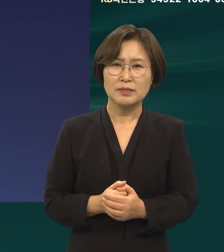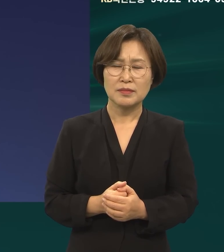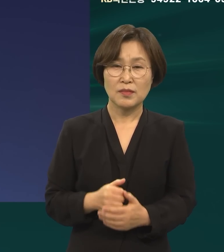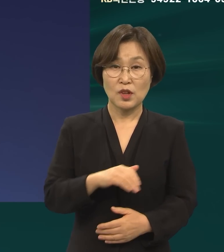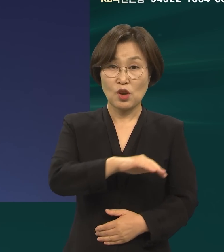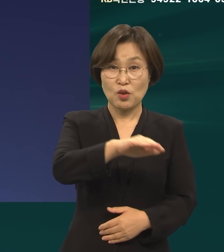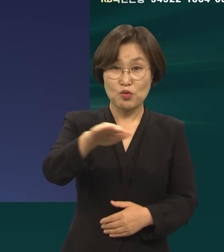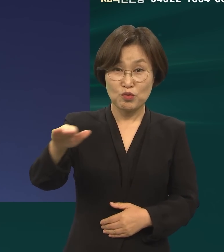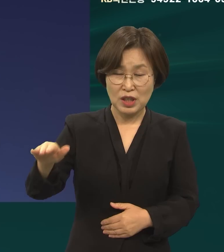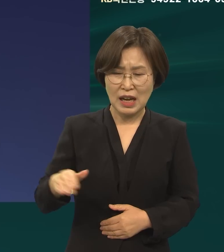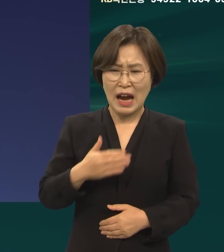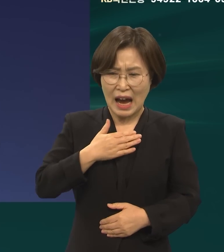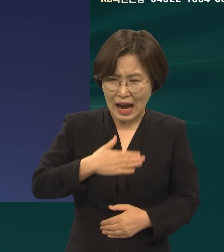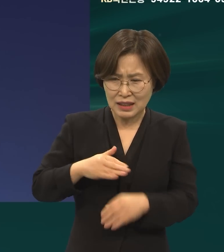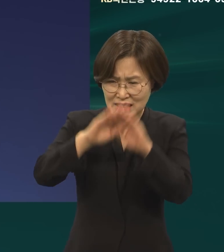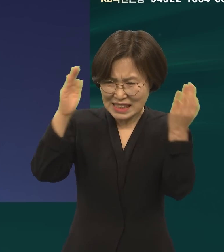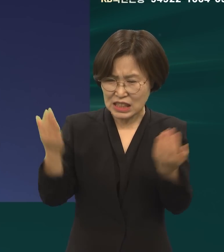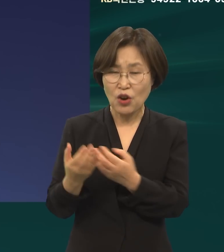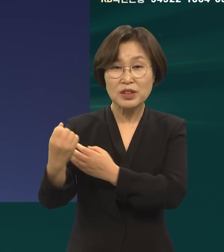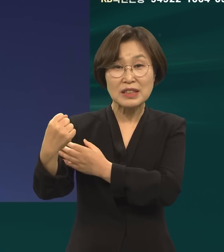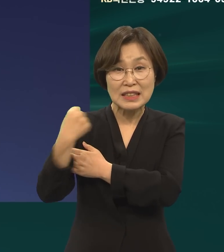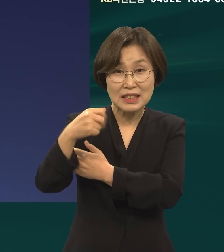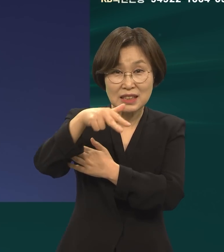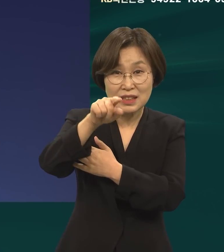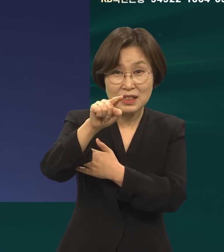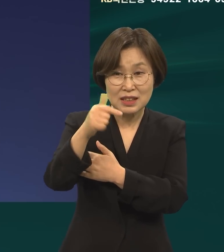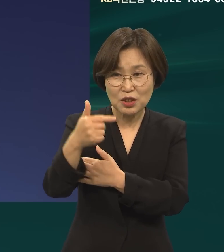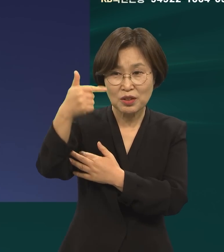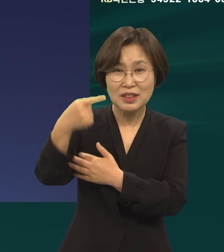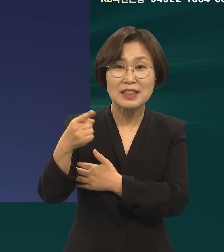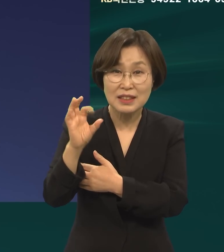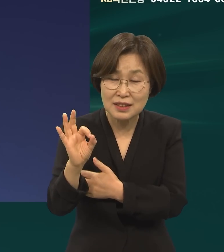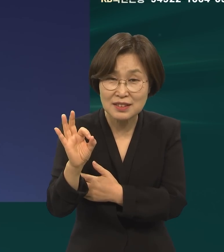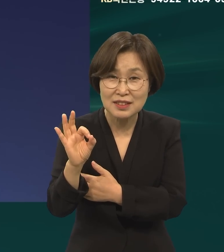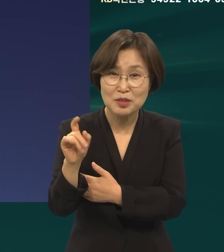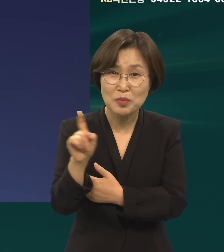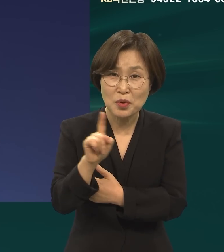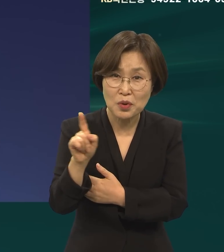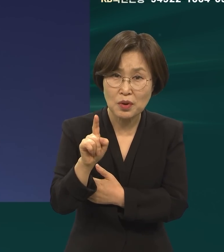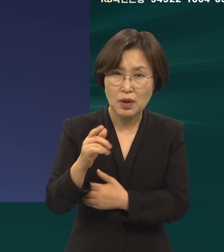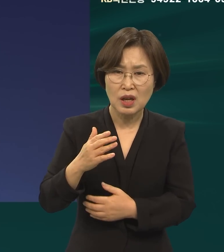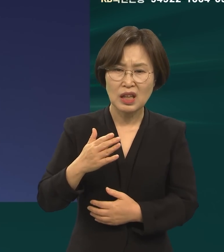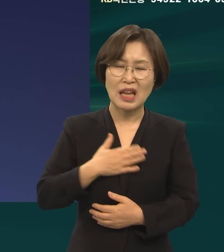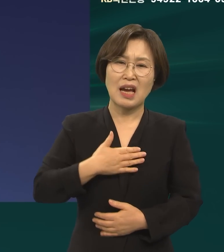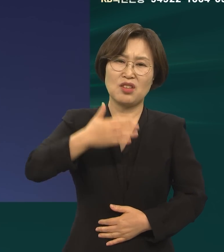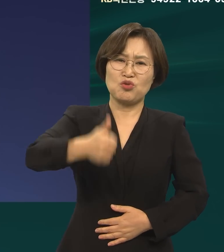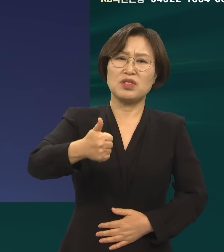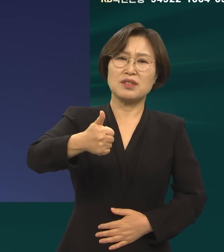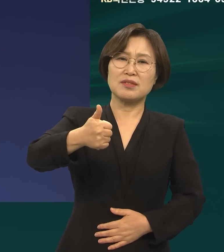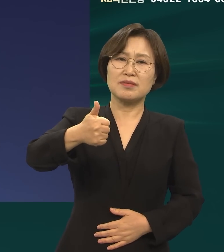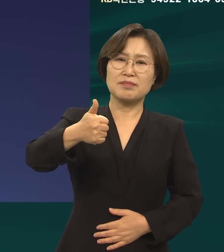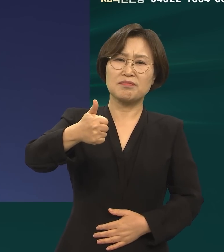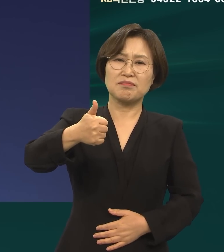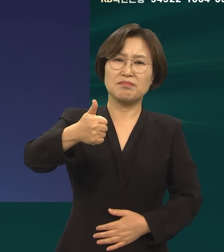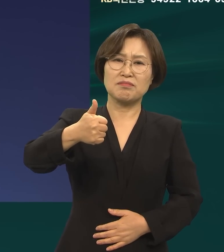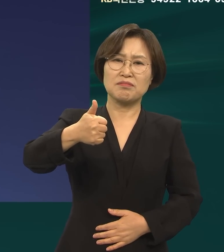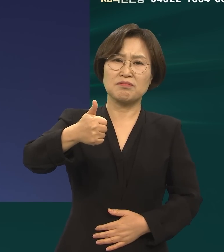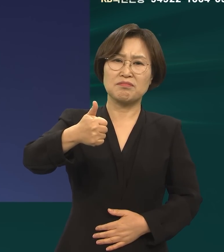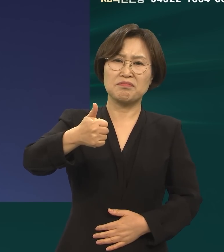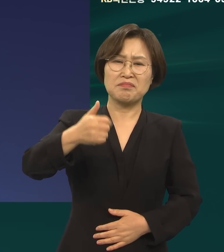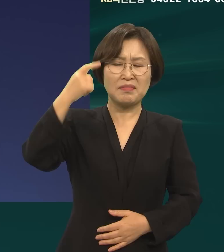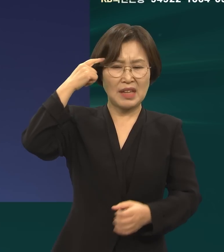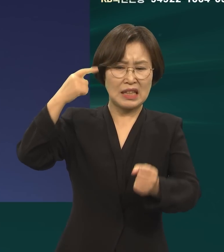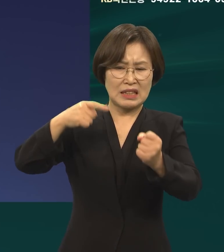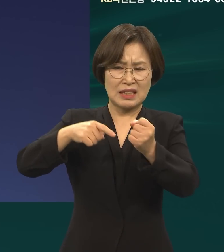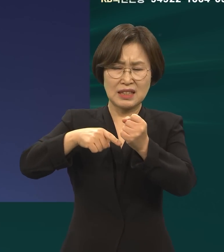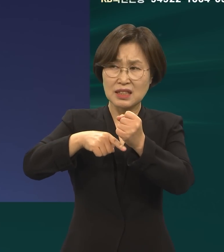우리의 전능의 개념은 아주 재밌어요. 내가 주인입니다. 내 뜻대로